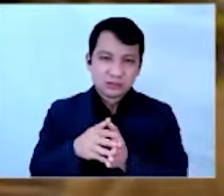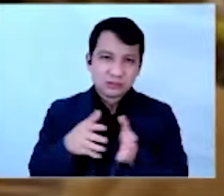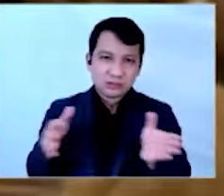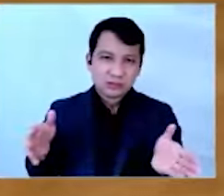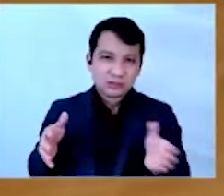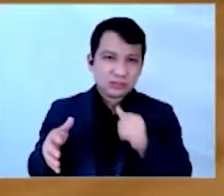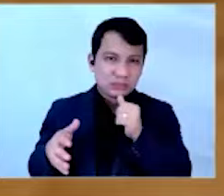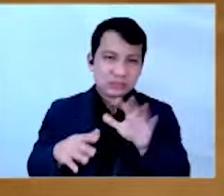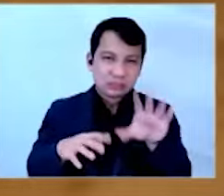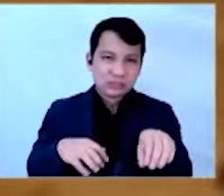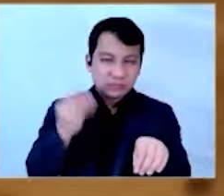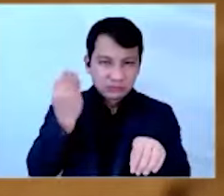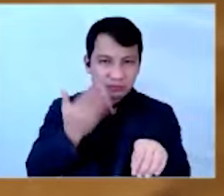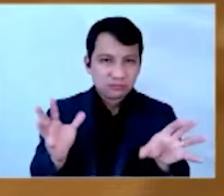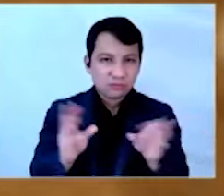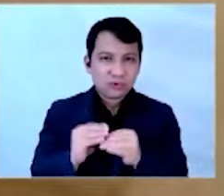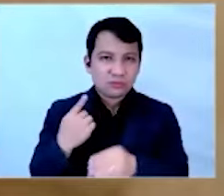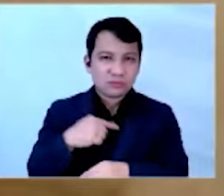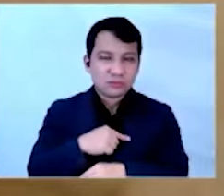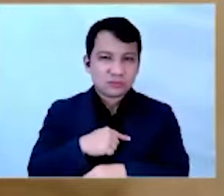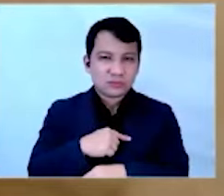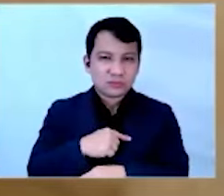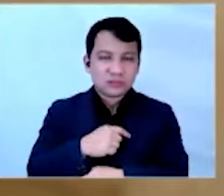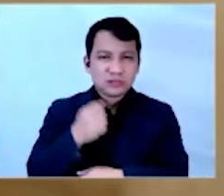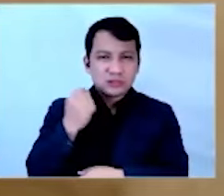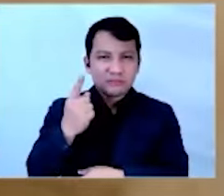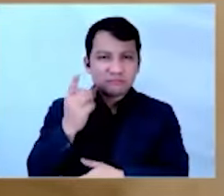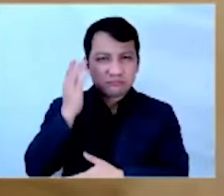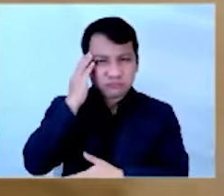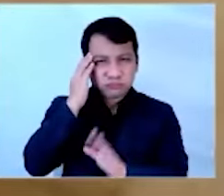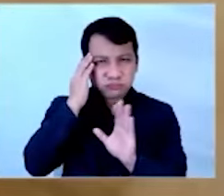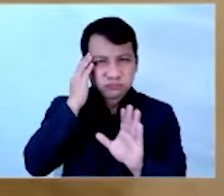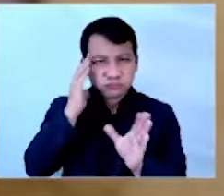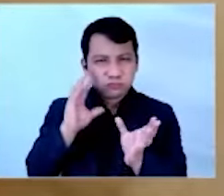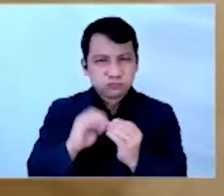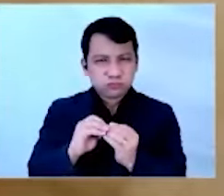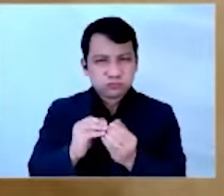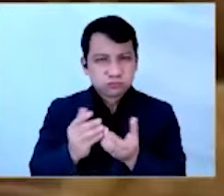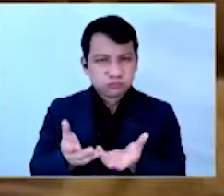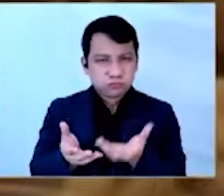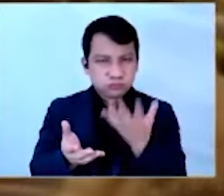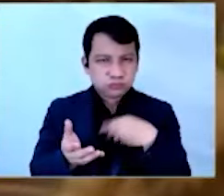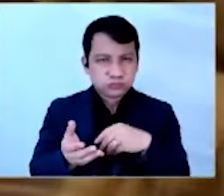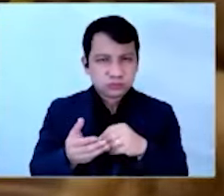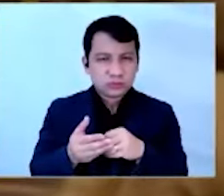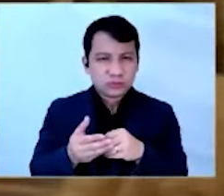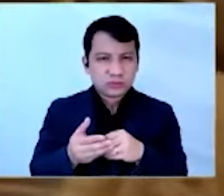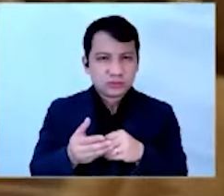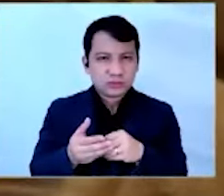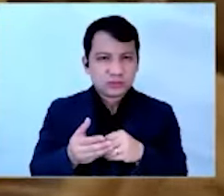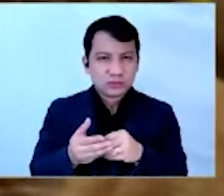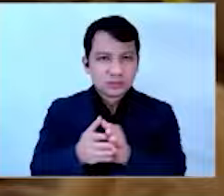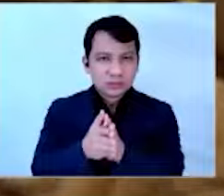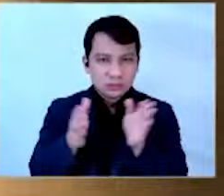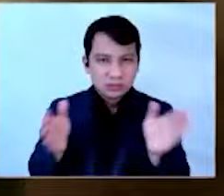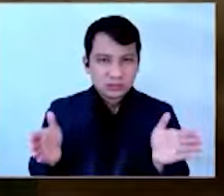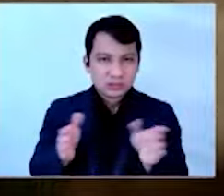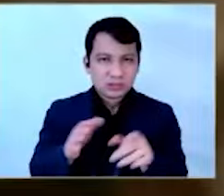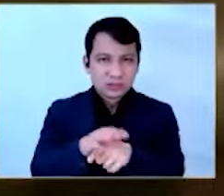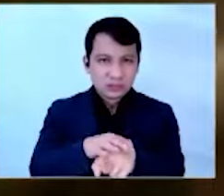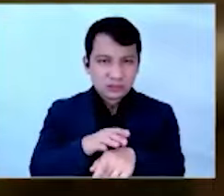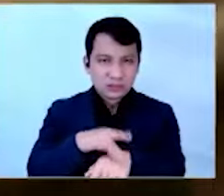din. Kasi doon nila nalalaman kung napakasarap palang mag-alaga ng pusa. It's a magandang pet ang